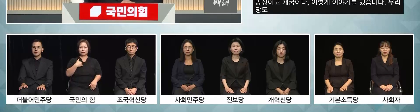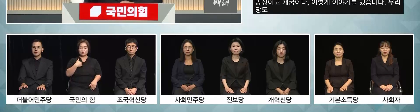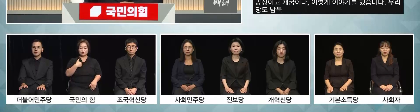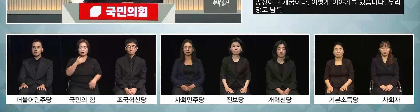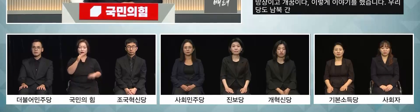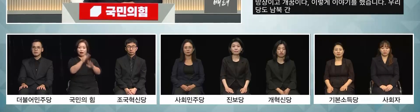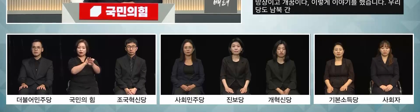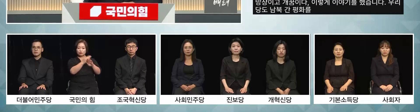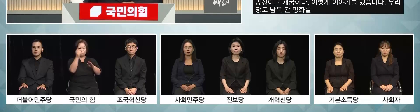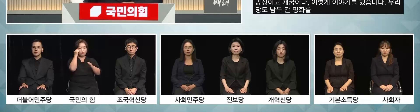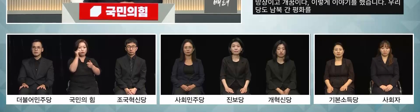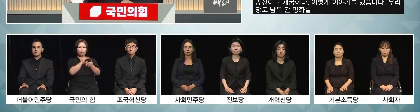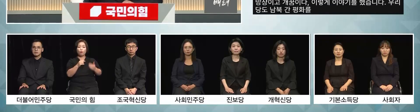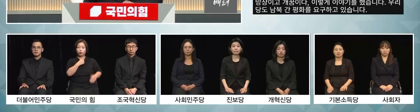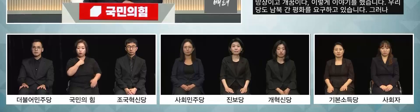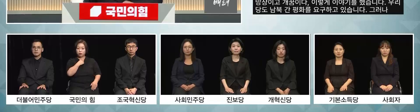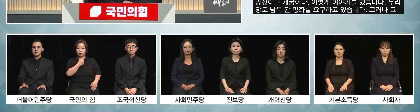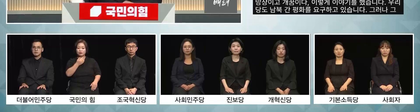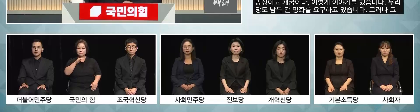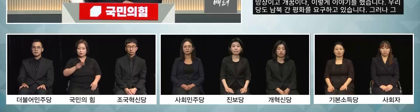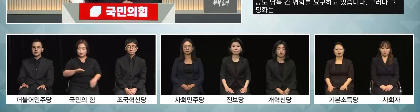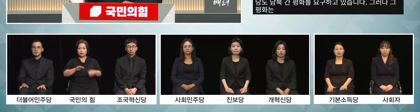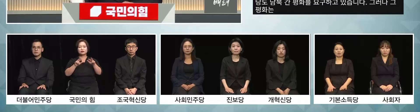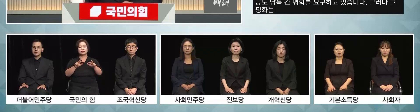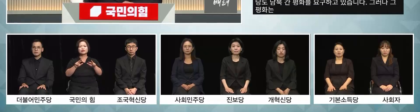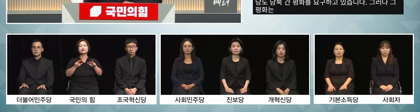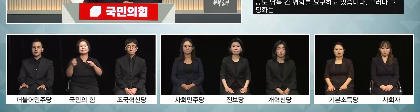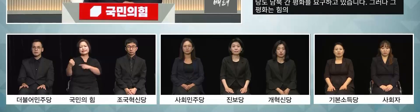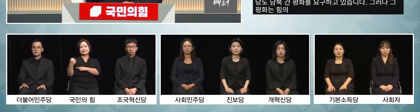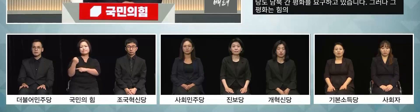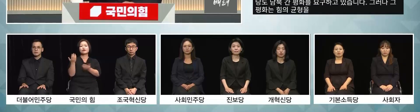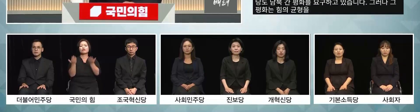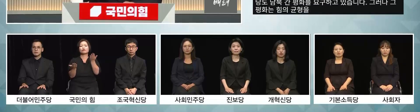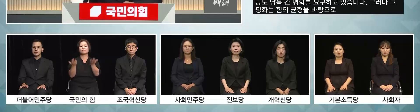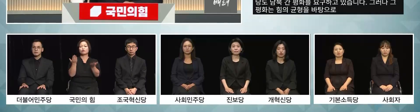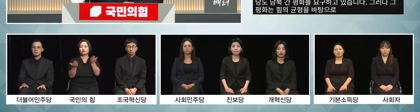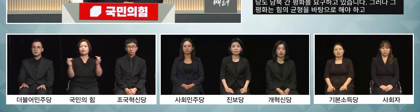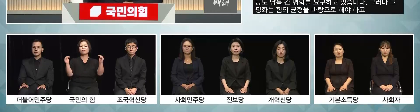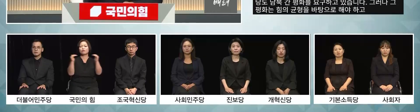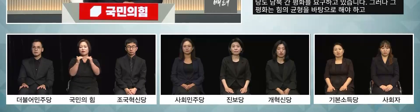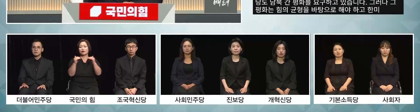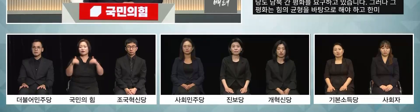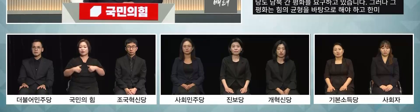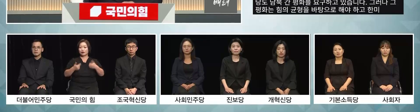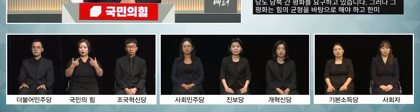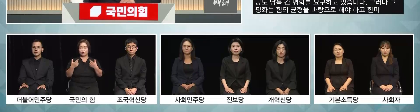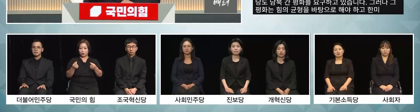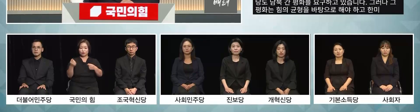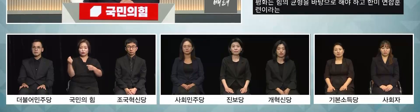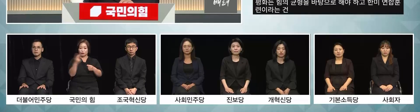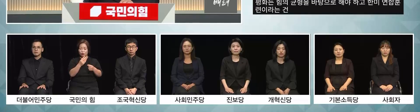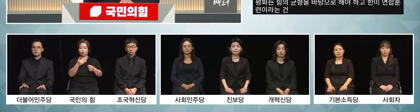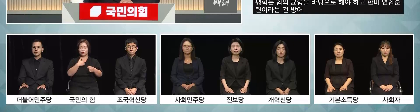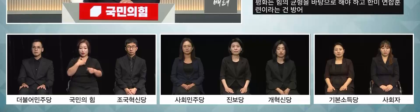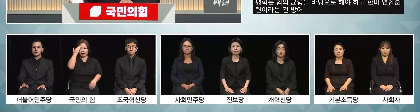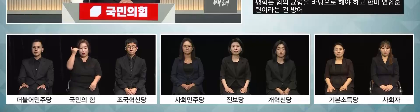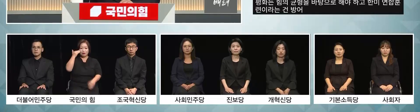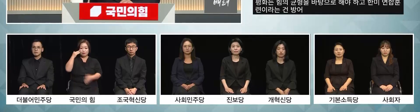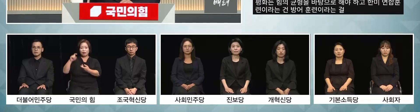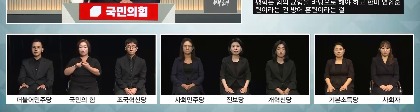평화를 요구하고 있습니다. 그러나 그 평화는 힘의 균형을 바탕을 해야 되고 한미연합훈련이라는 건 방어훈련인 걸 잘 아시지 않습니까? 우리가